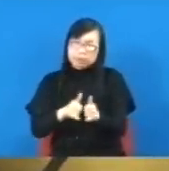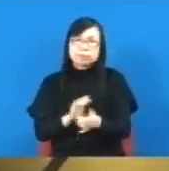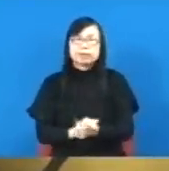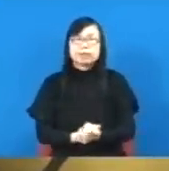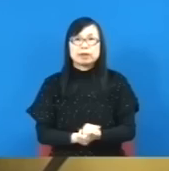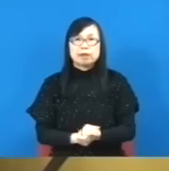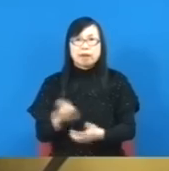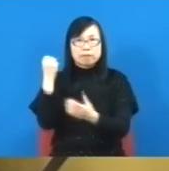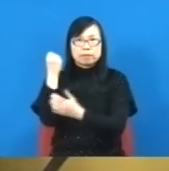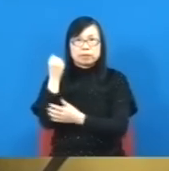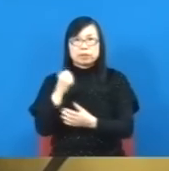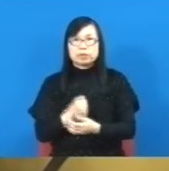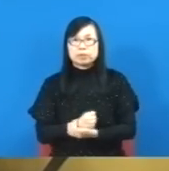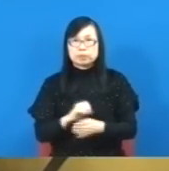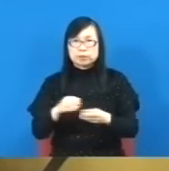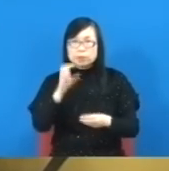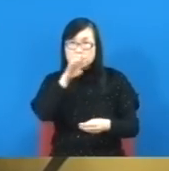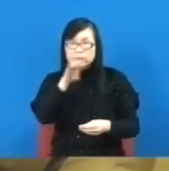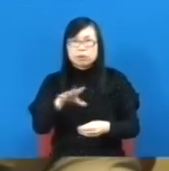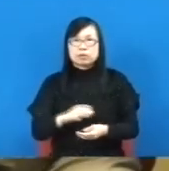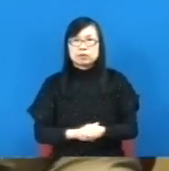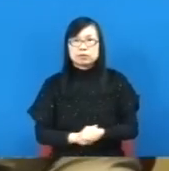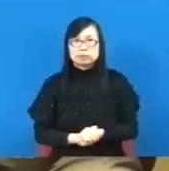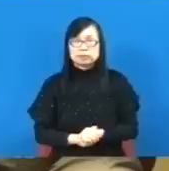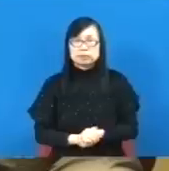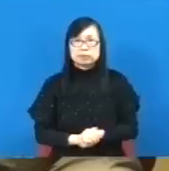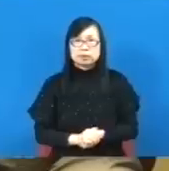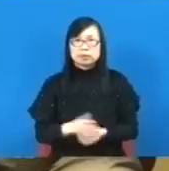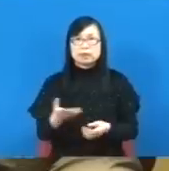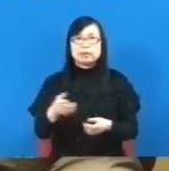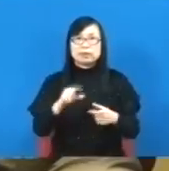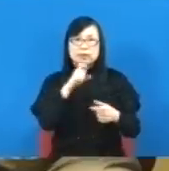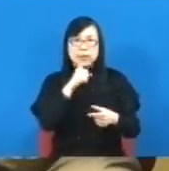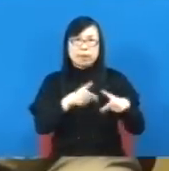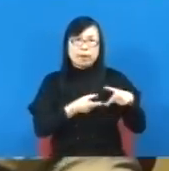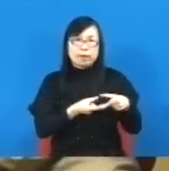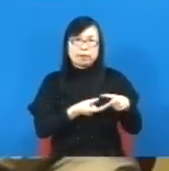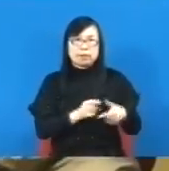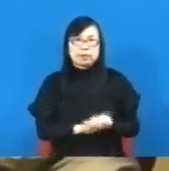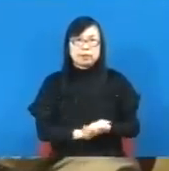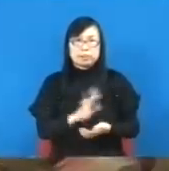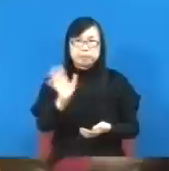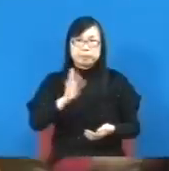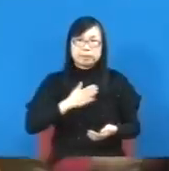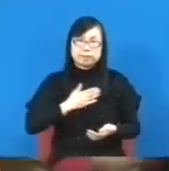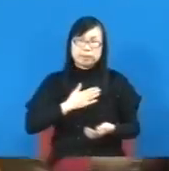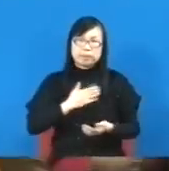敢出聲嗰下先好嘢喎。 咁老實講，呢個攞咗牌㗎啦，好多都係，啲人怕死㗎啦。即